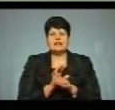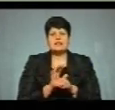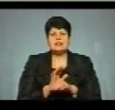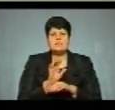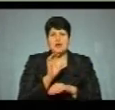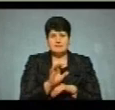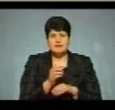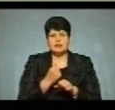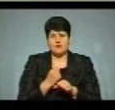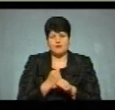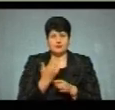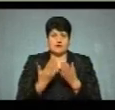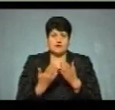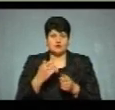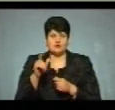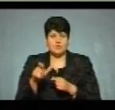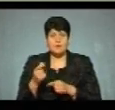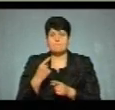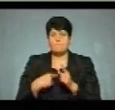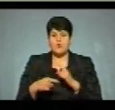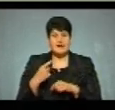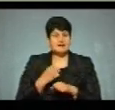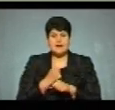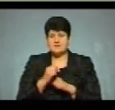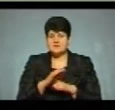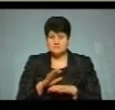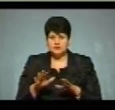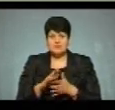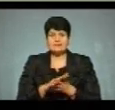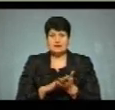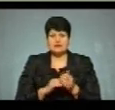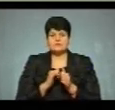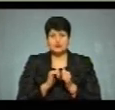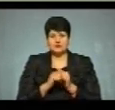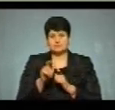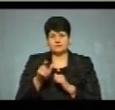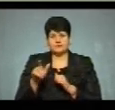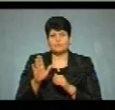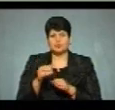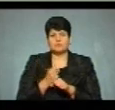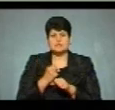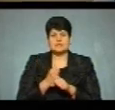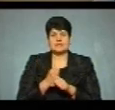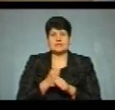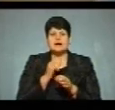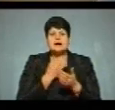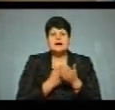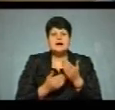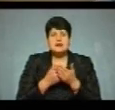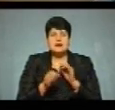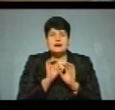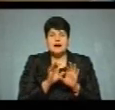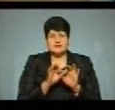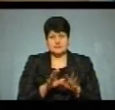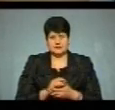на роботу. Якщо ж особа повернеться, не працевлаштується, далі вже з кожним безробітним буде працювати кар'єрний радник. Послуги